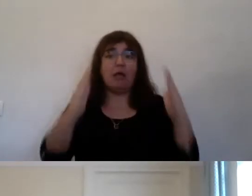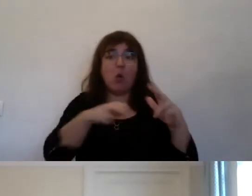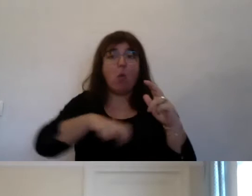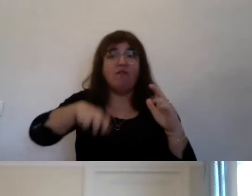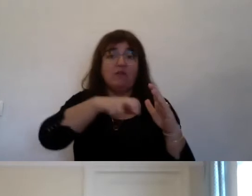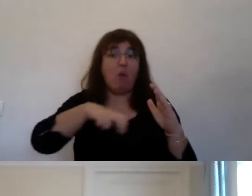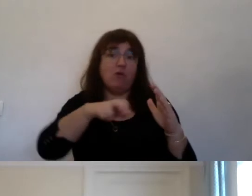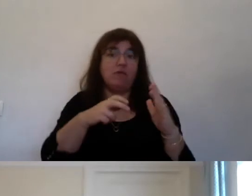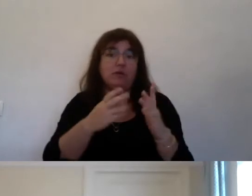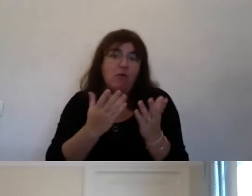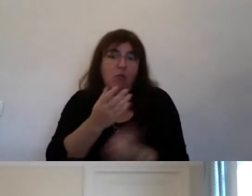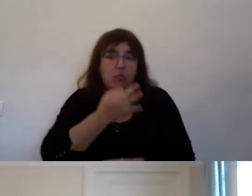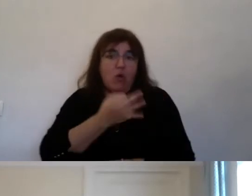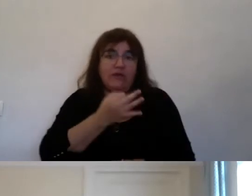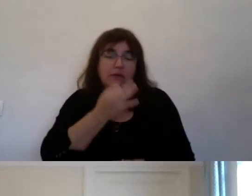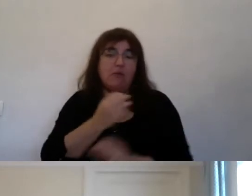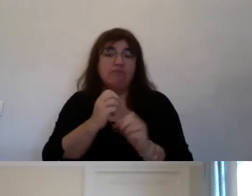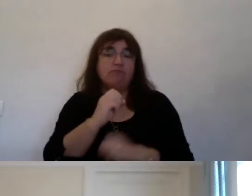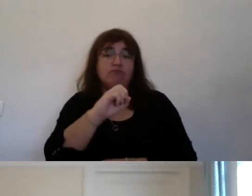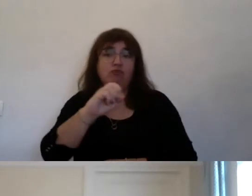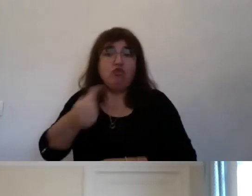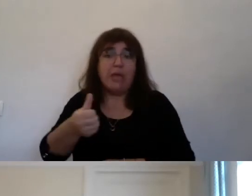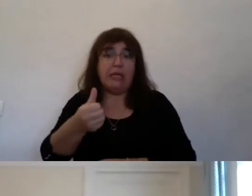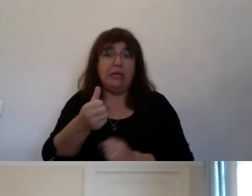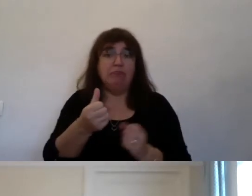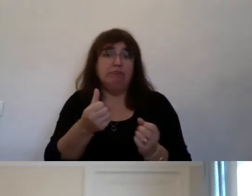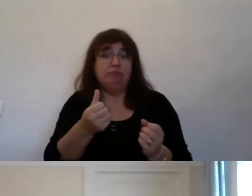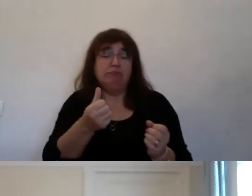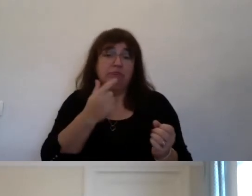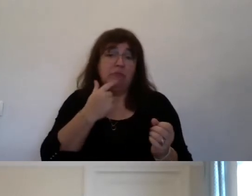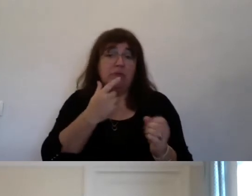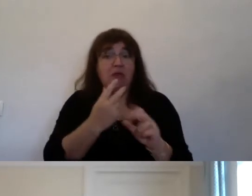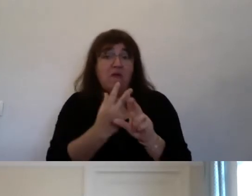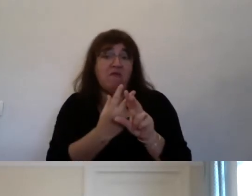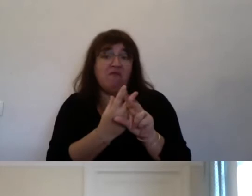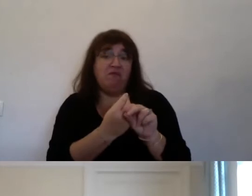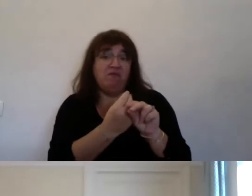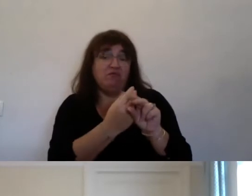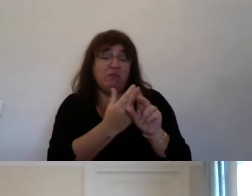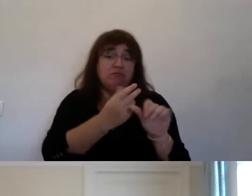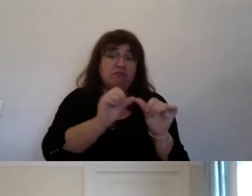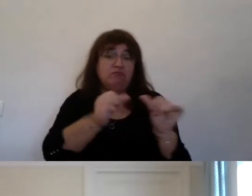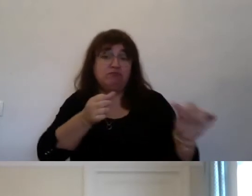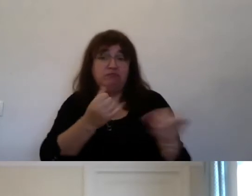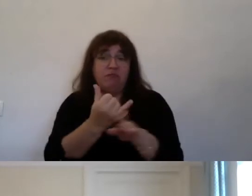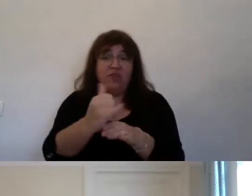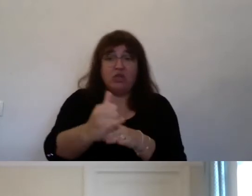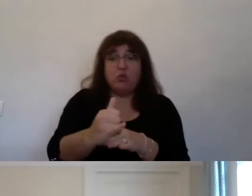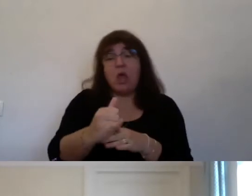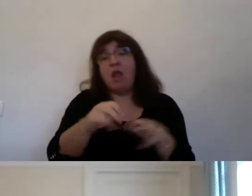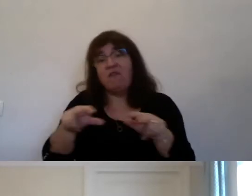interactive. Donc ce sont des éléments qui ont été mis en place immédiatement, avec effectivement que ce soit des